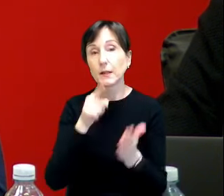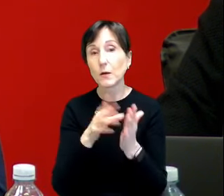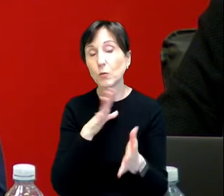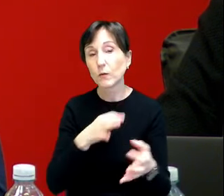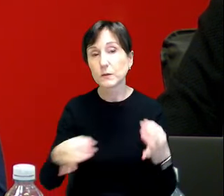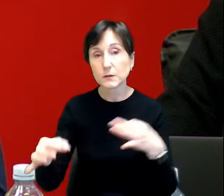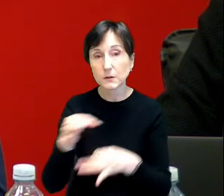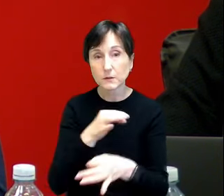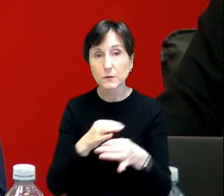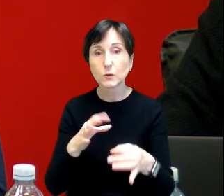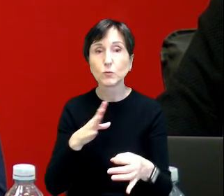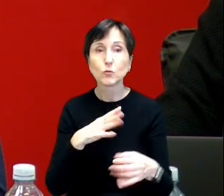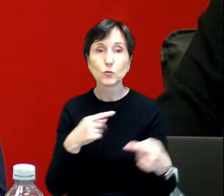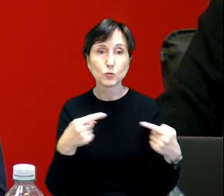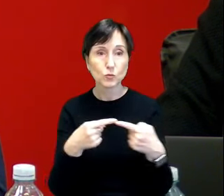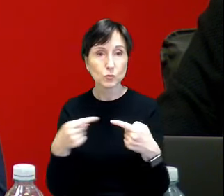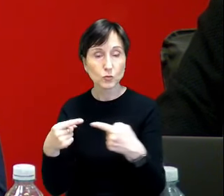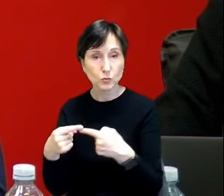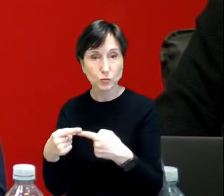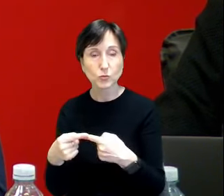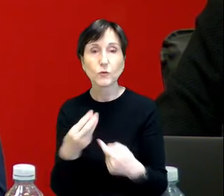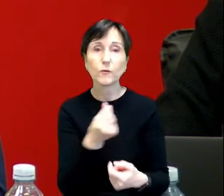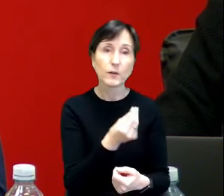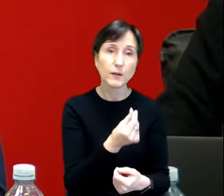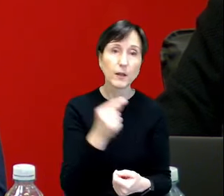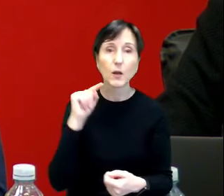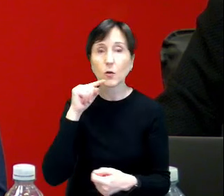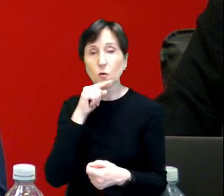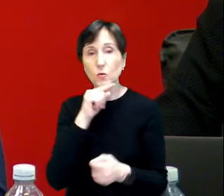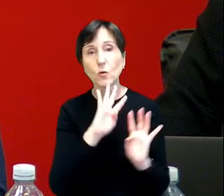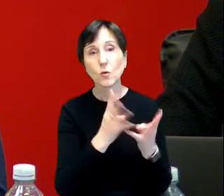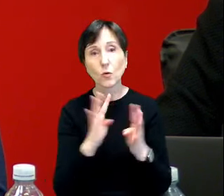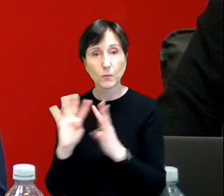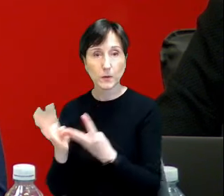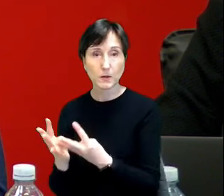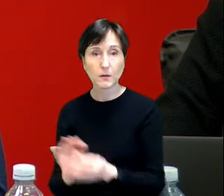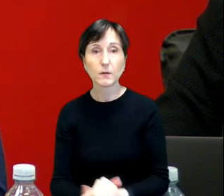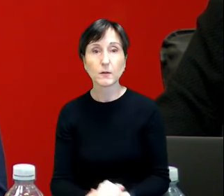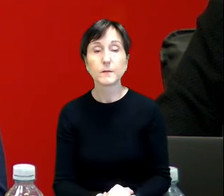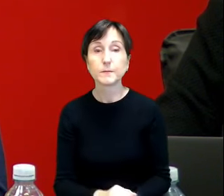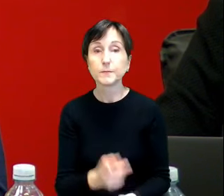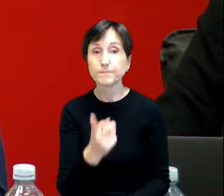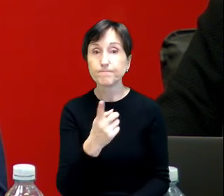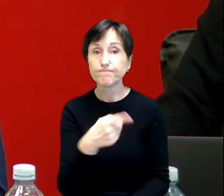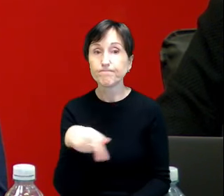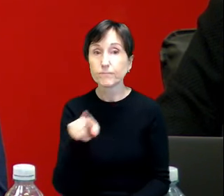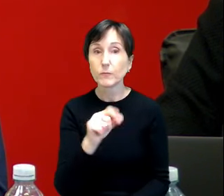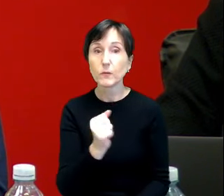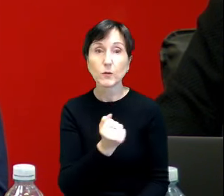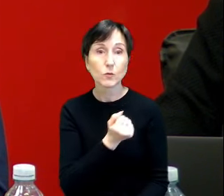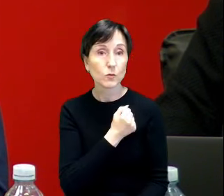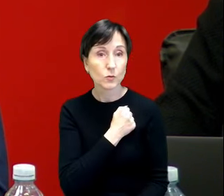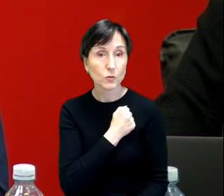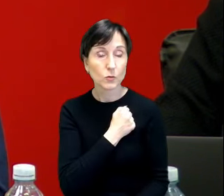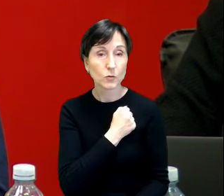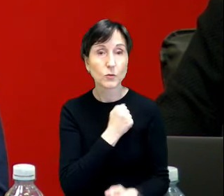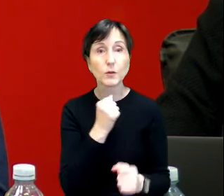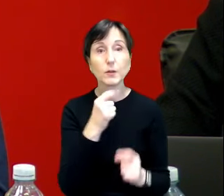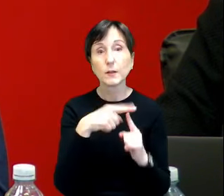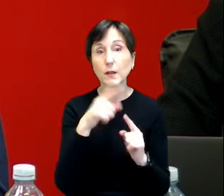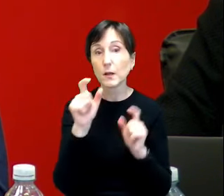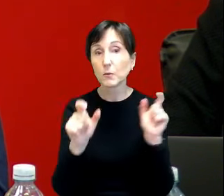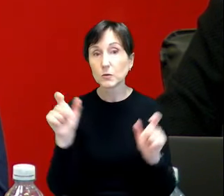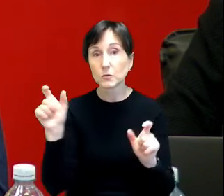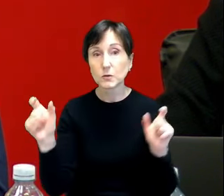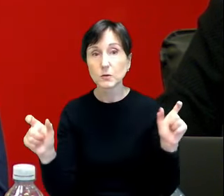pritarta be pastabų finansų ir ekonomikos komitete ar turėtumėt gerbiami tarybos nariai